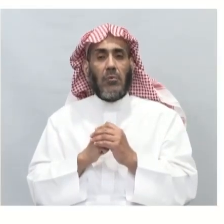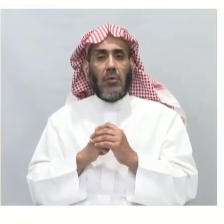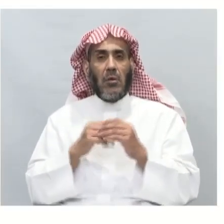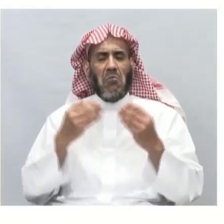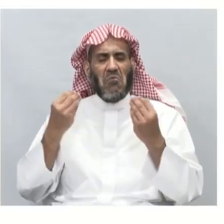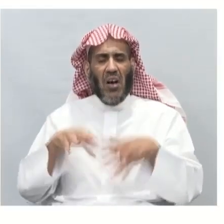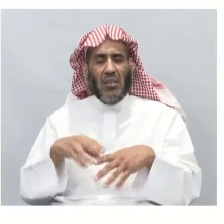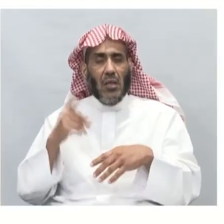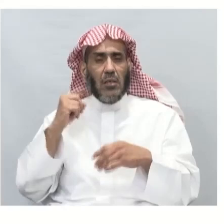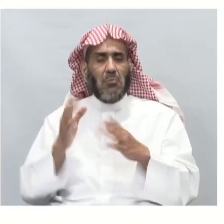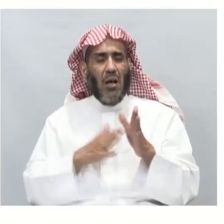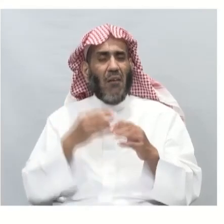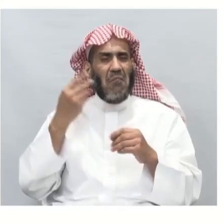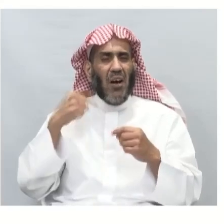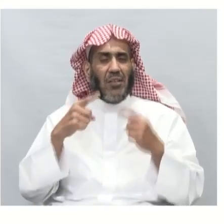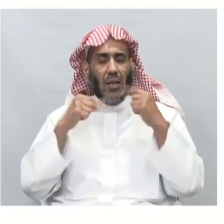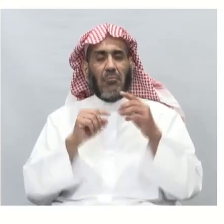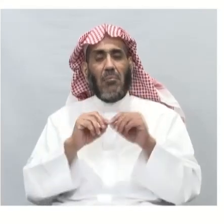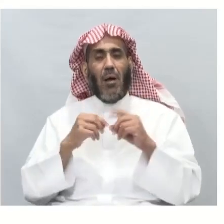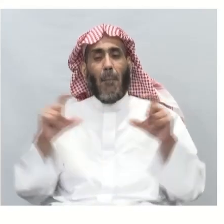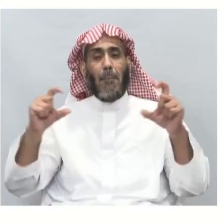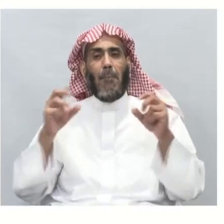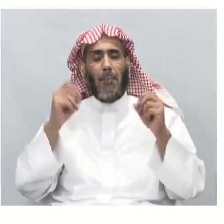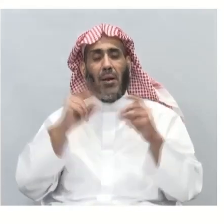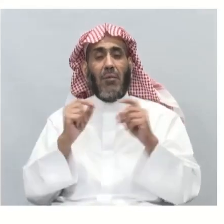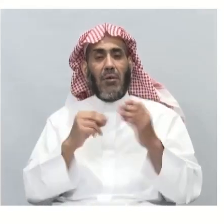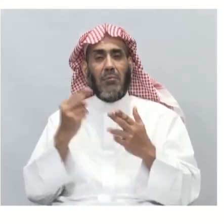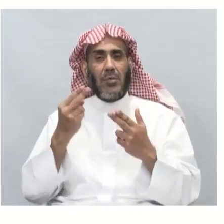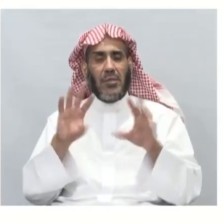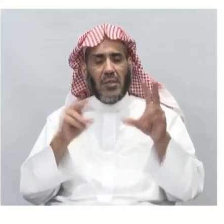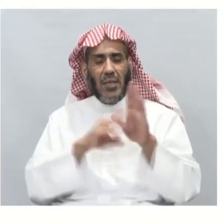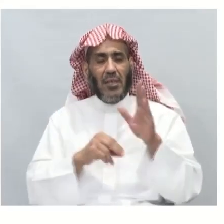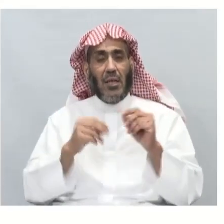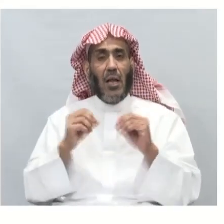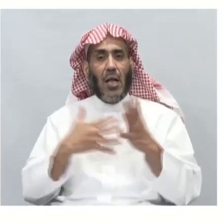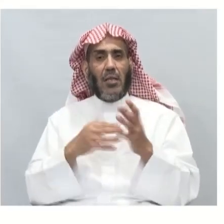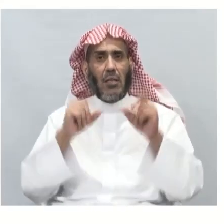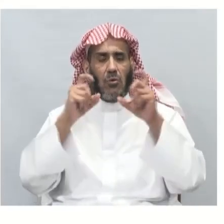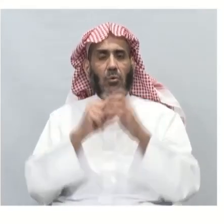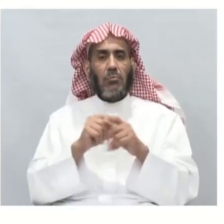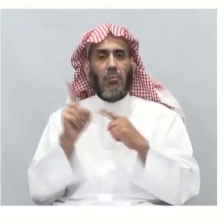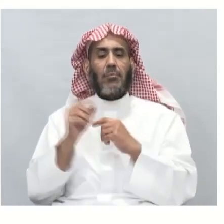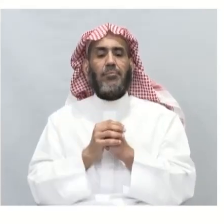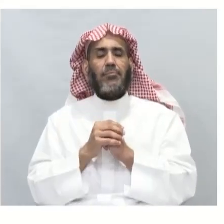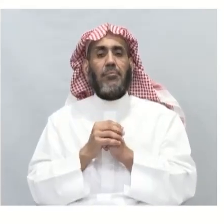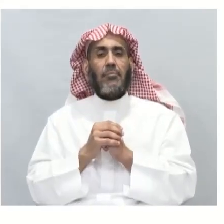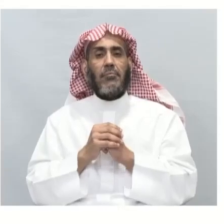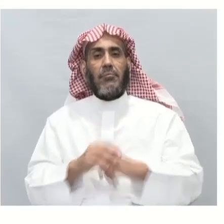فقدت الاستماع فقدت الح عبر عن هذه الفكره من خلال سرد الحادثه المصوره التي